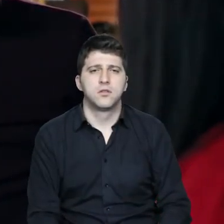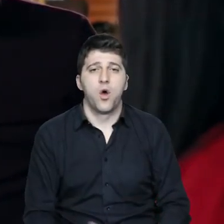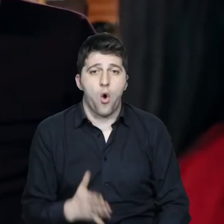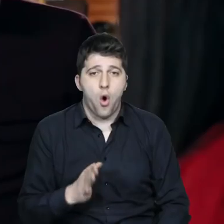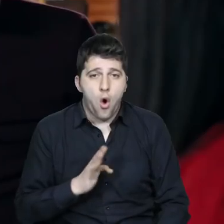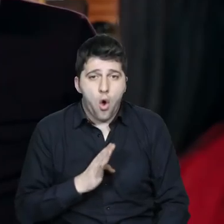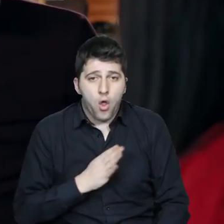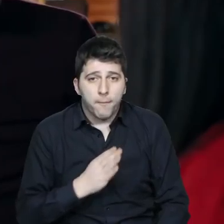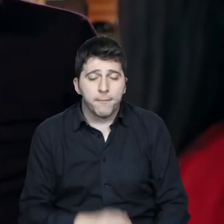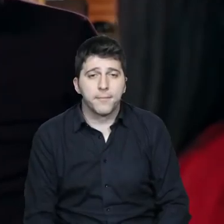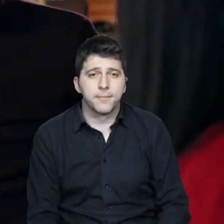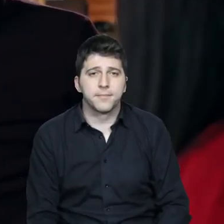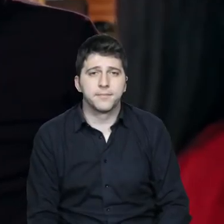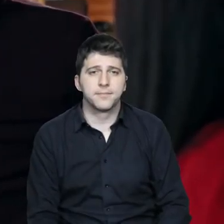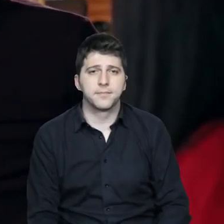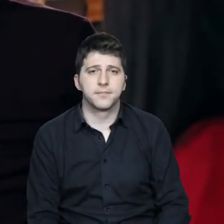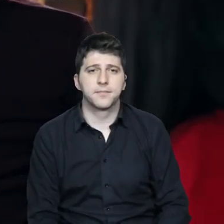Oğlum!